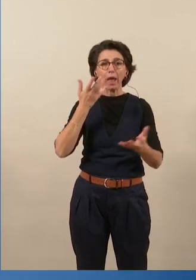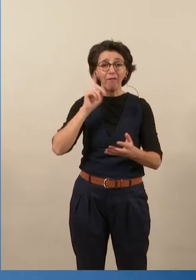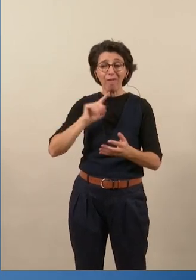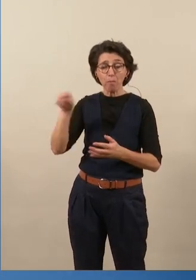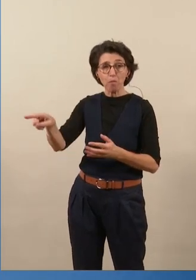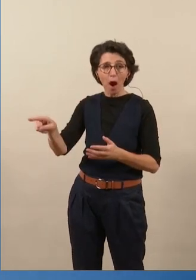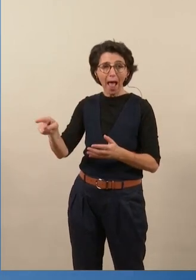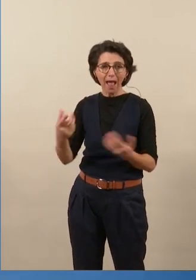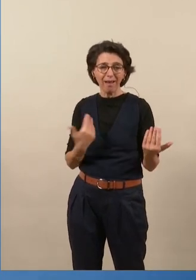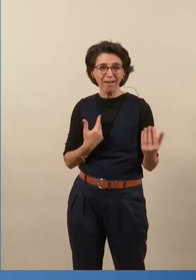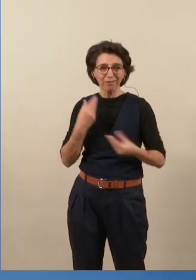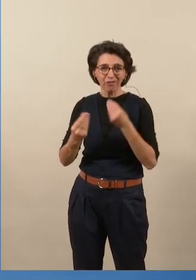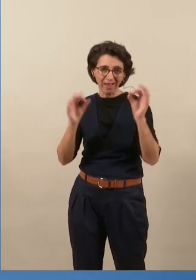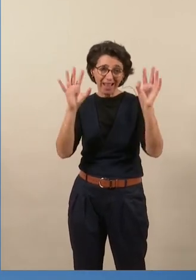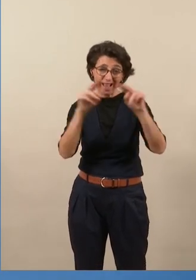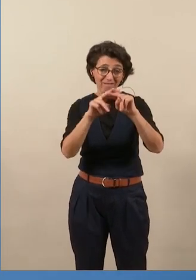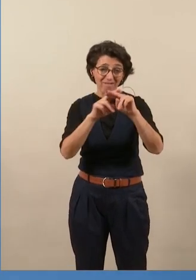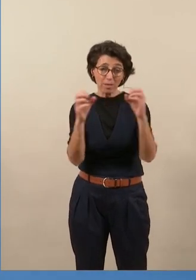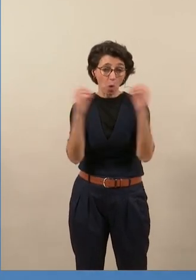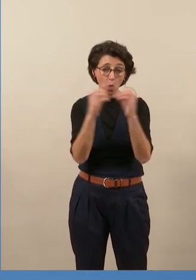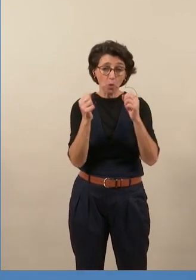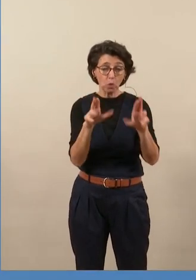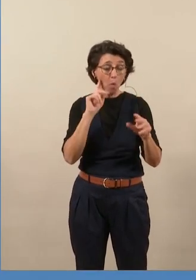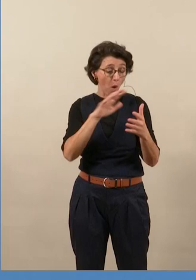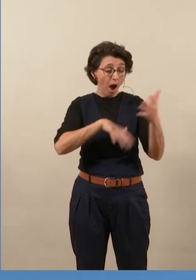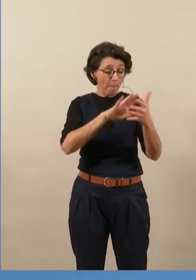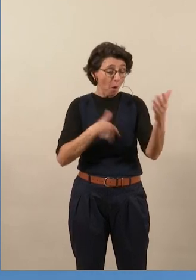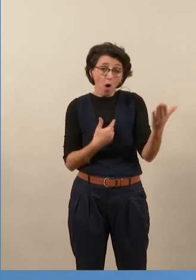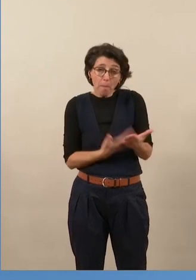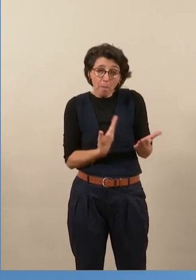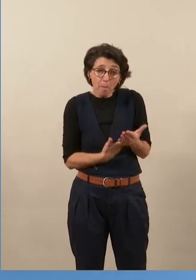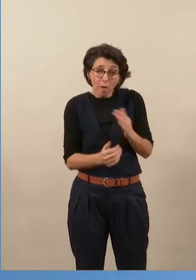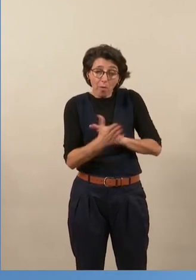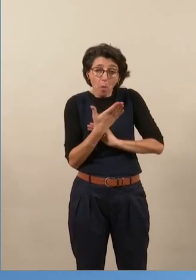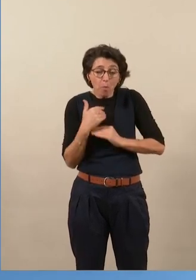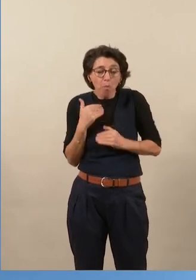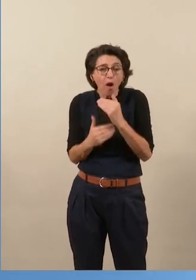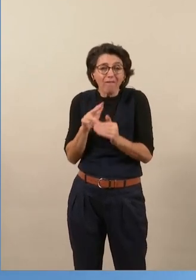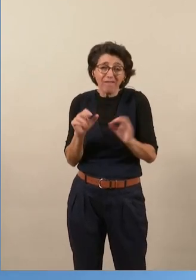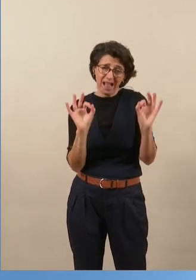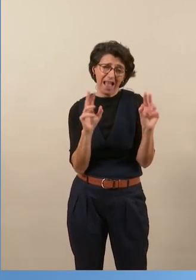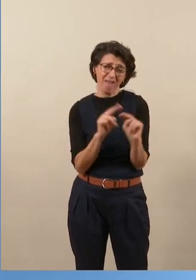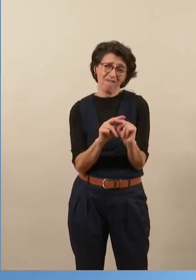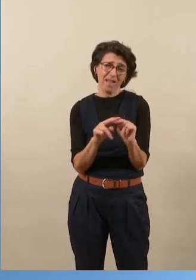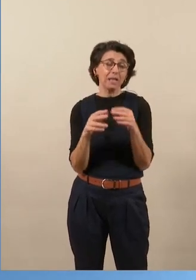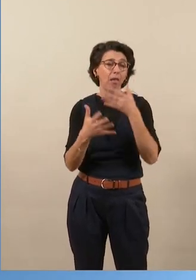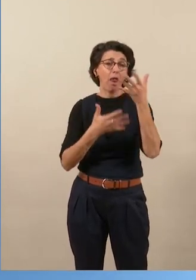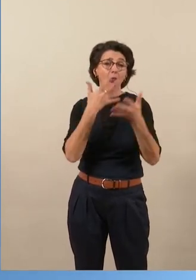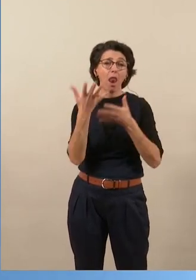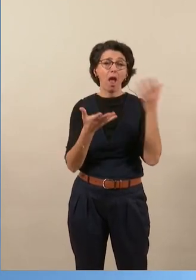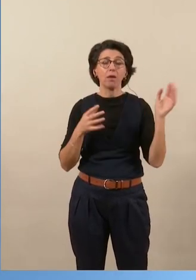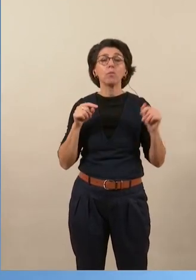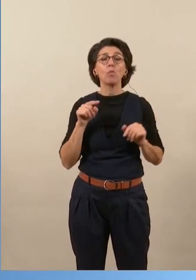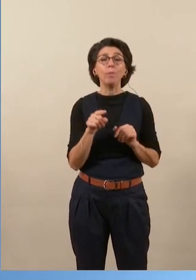aème rapport démontre qu'il n'y a aucun indicateur qui permette une quelconque progression mais que des discours